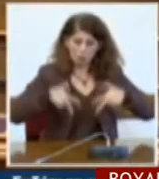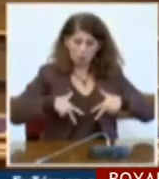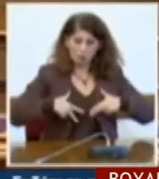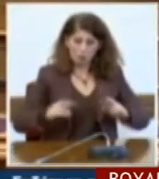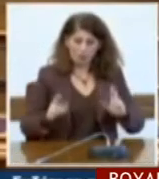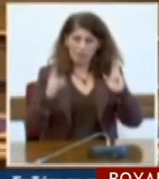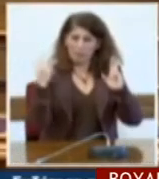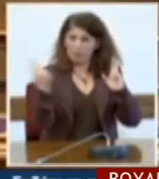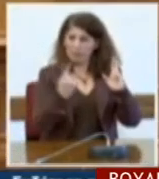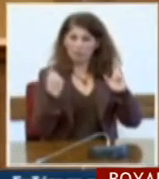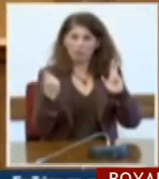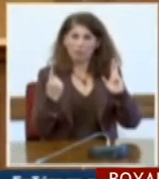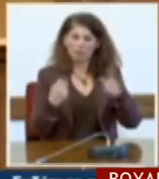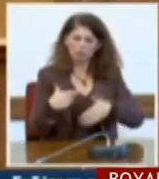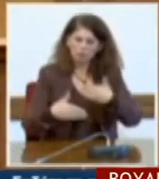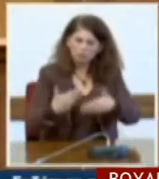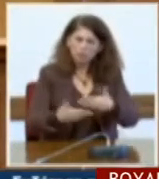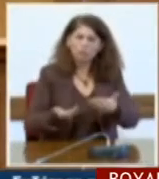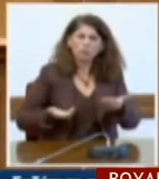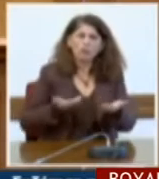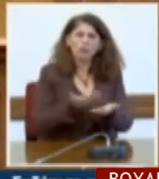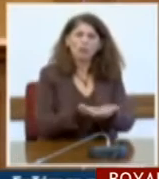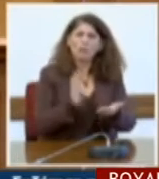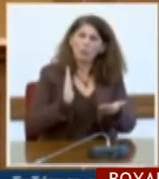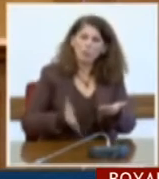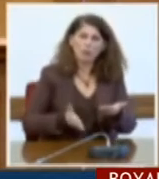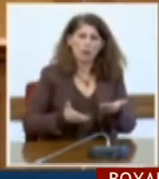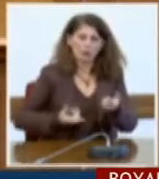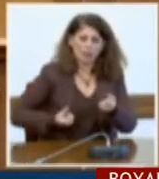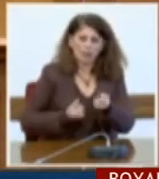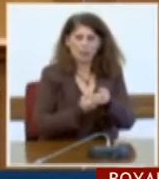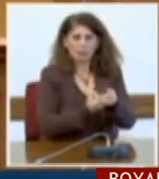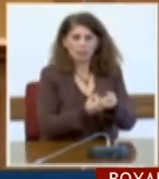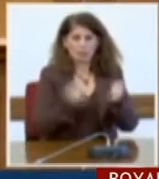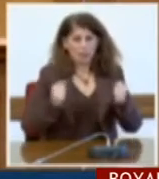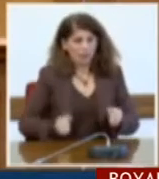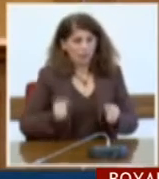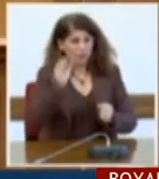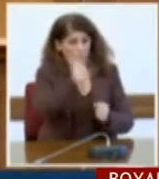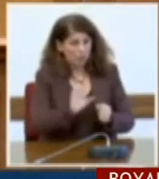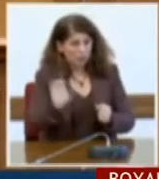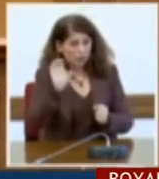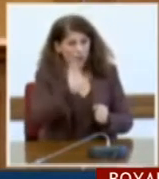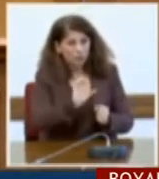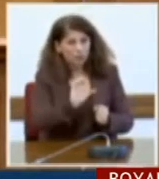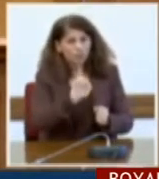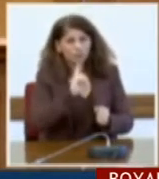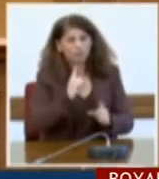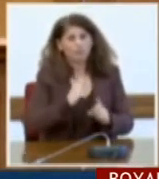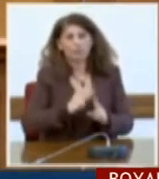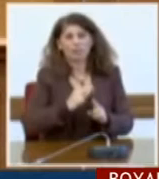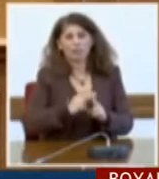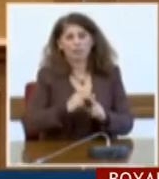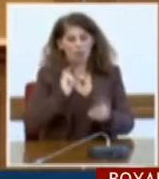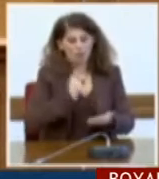σειρά από προτάσεις οι οποίες μπορούν να ενισχύσουν τη θέση της Ευρώπης ως σημαντικού αγοραστή στην αγορά